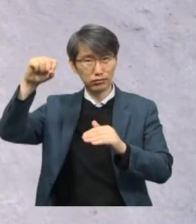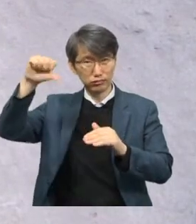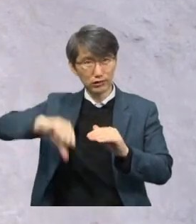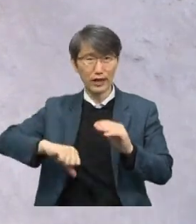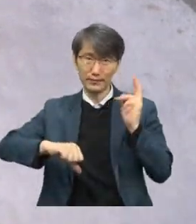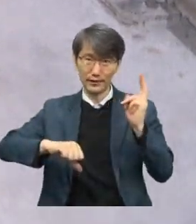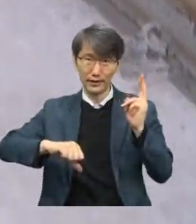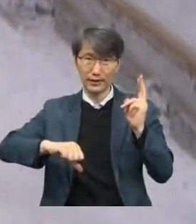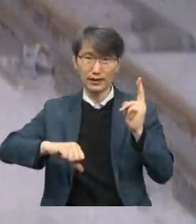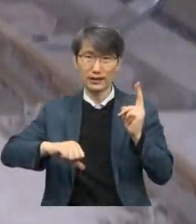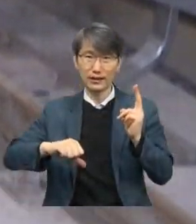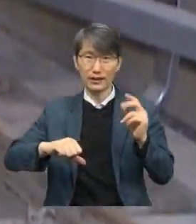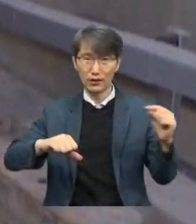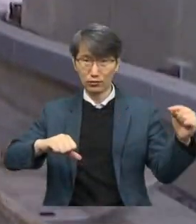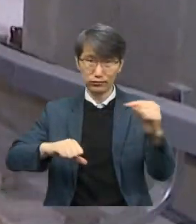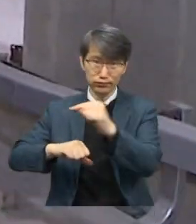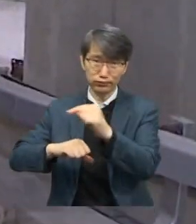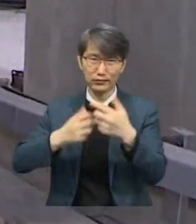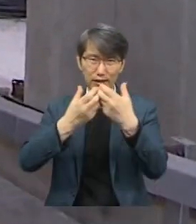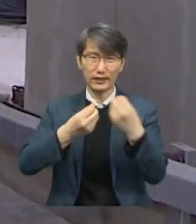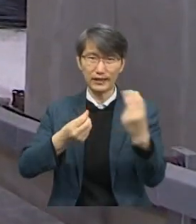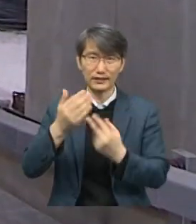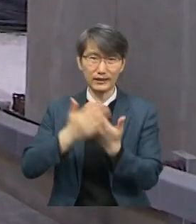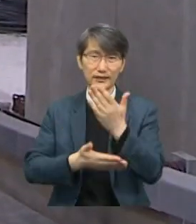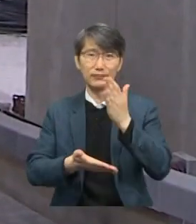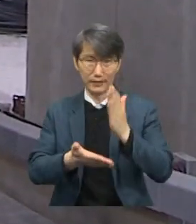시는 또다시 강북횡단선 같은 사례가